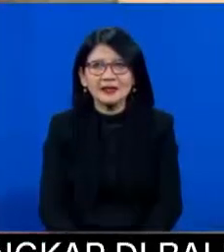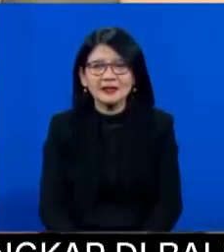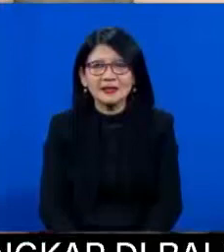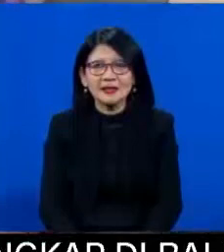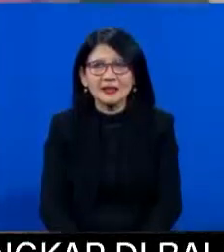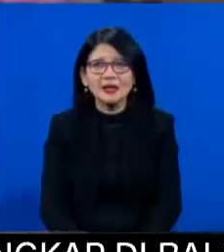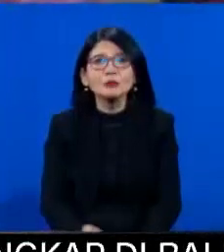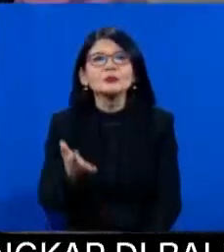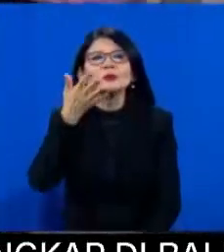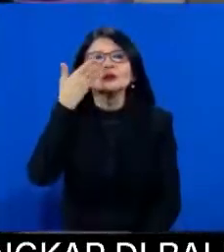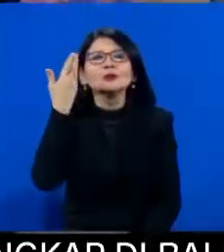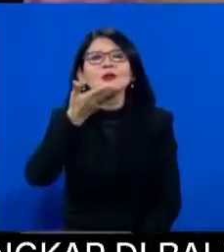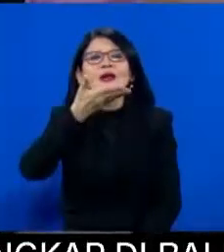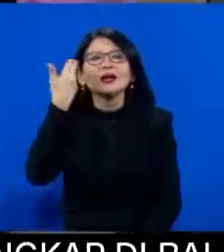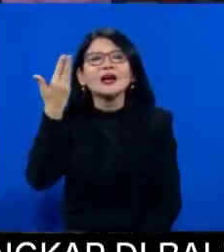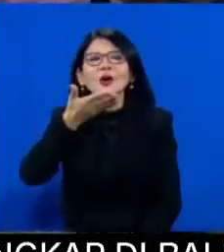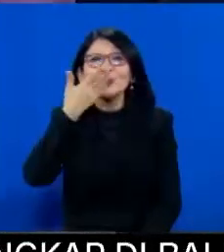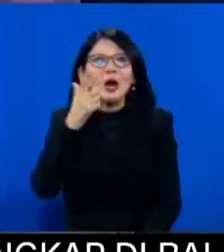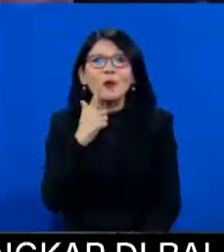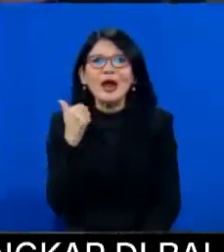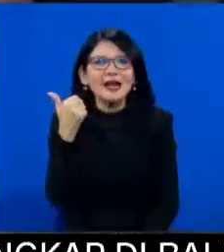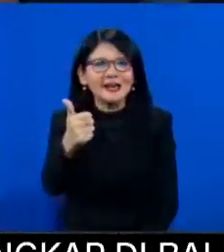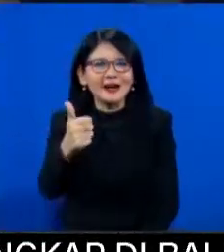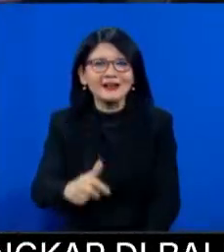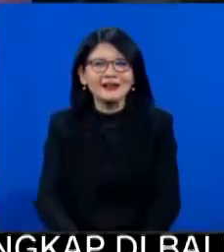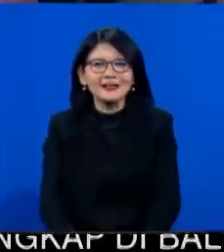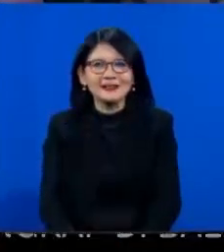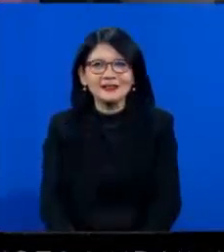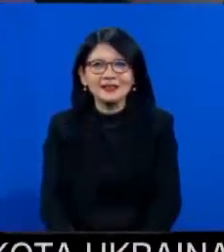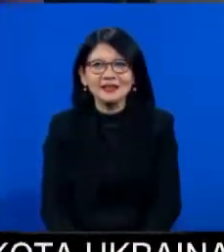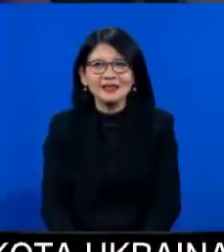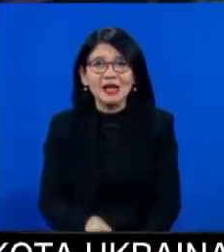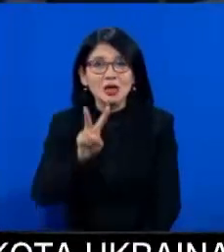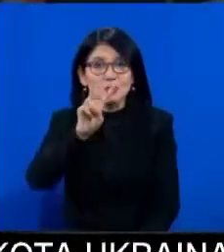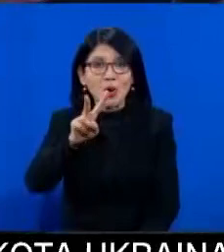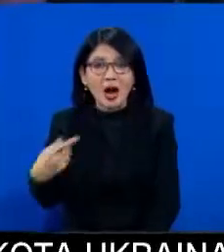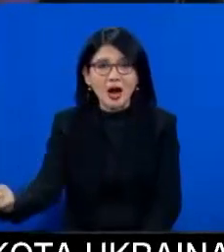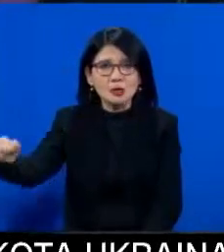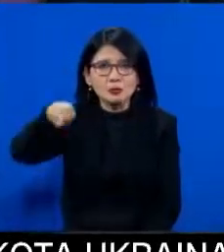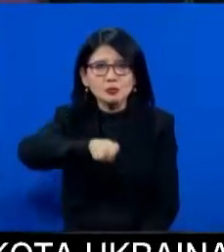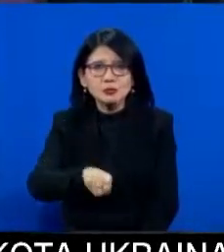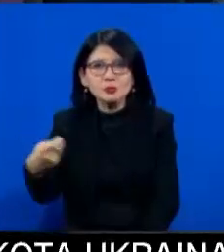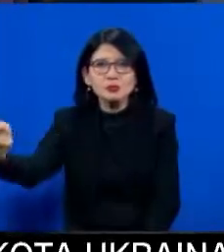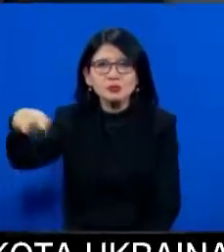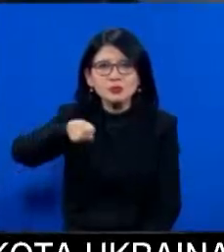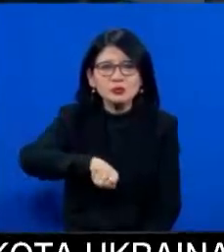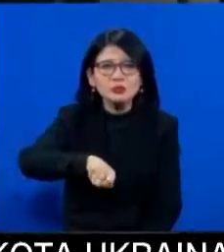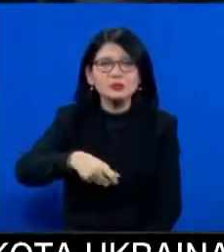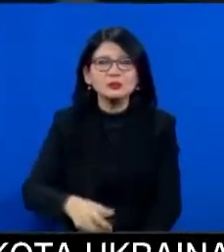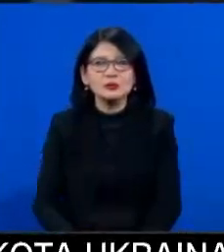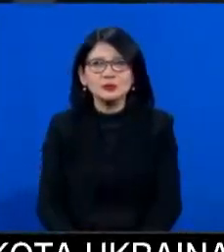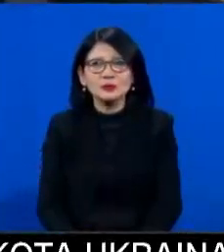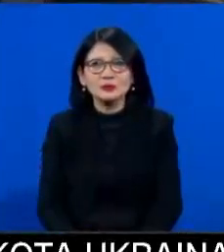Indahnya. Aromanya wangi bumbunya. Iya. Iya, Bu ya. Iya. Dua. Ya.